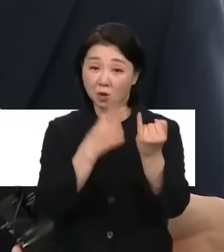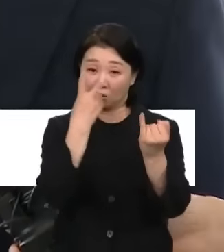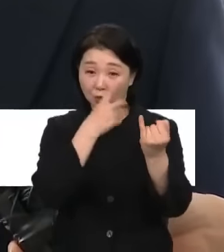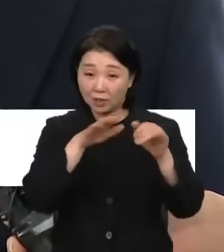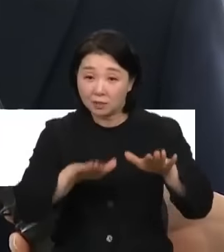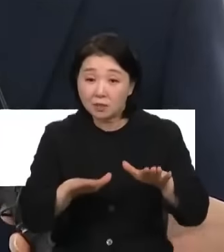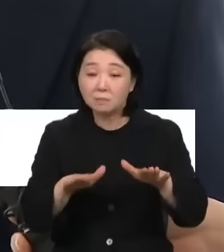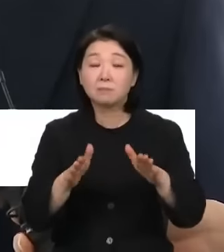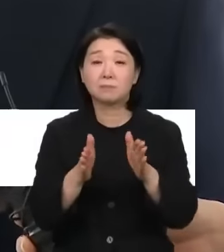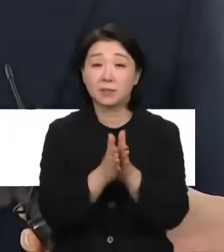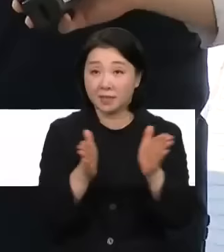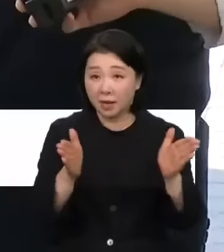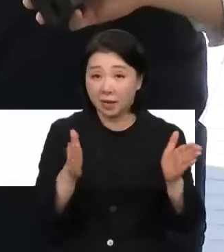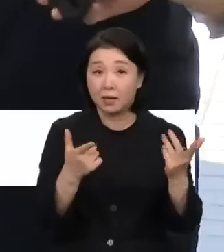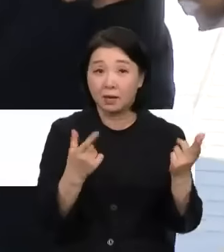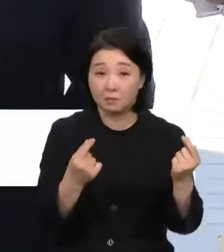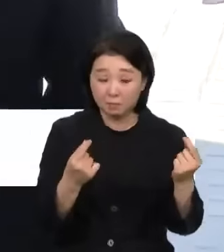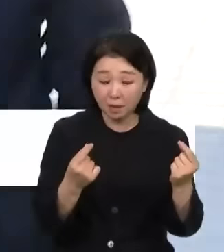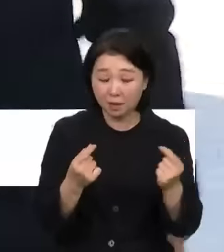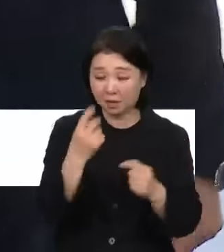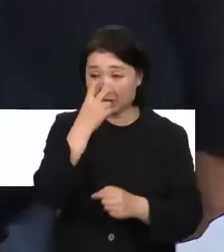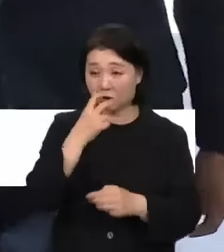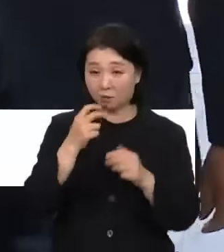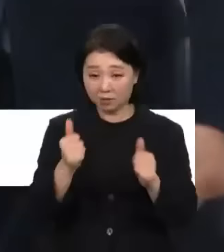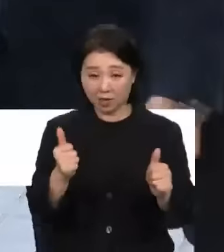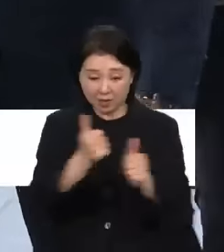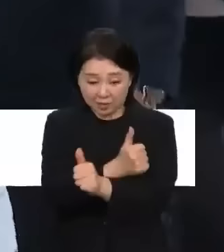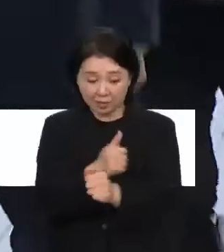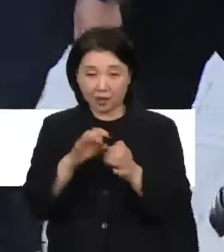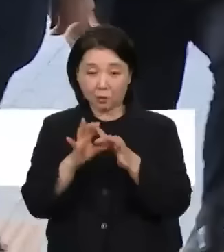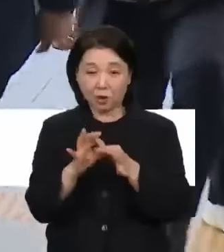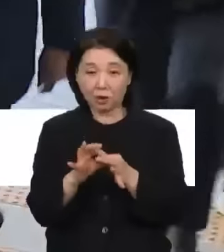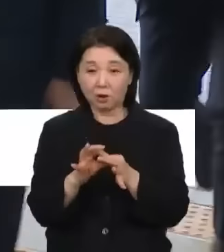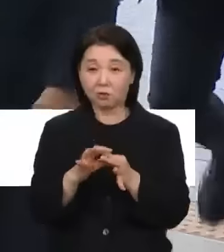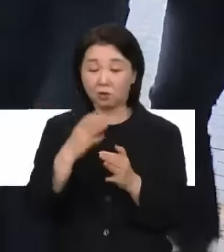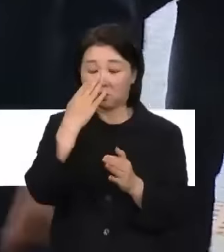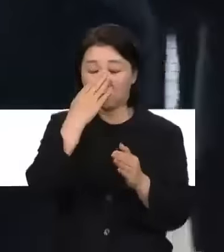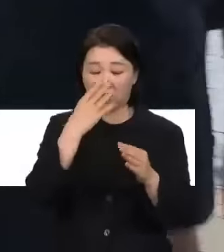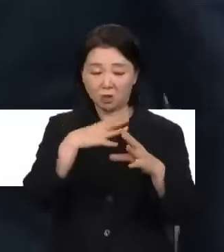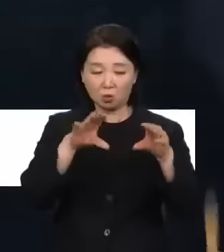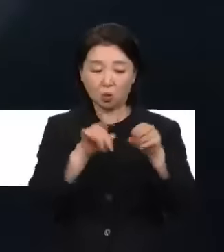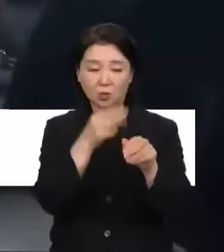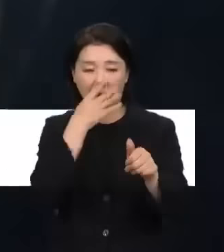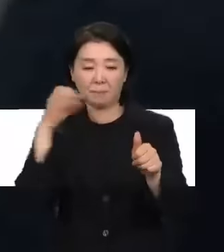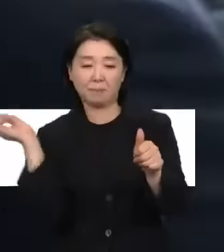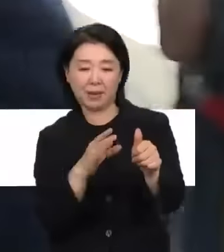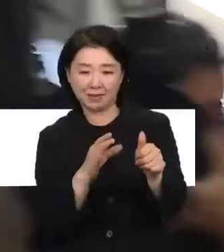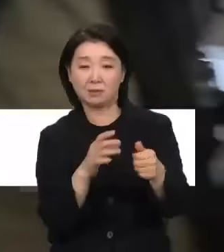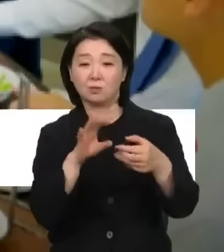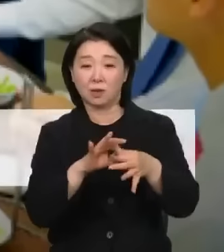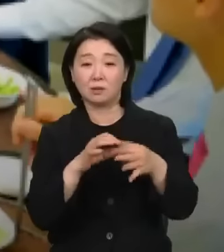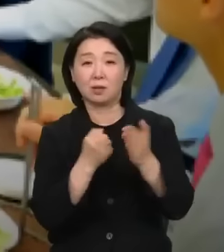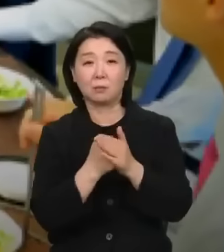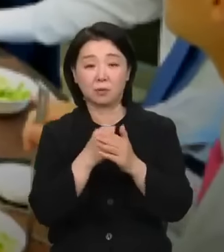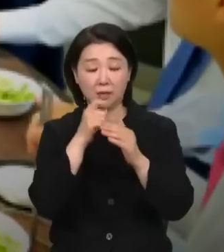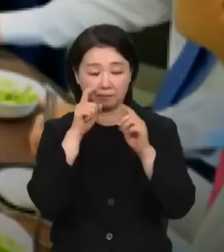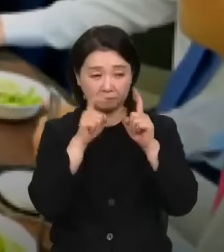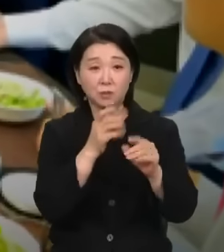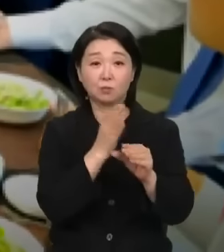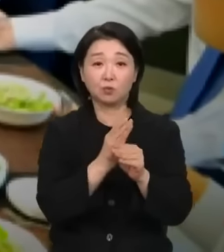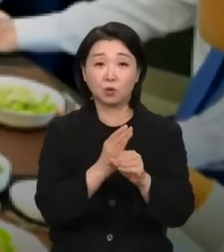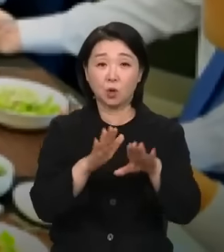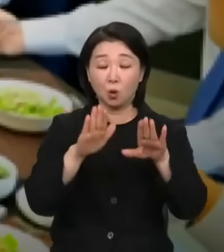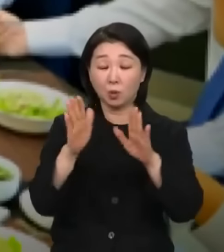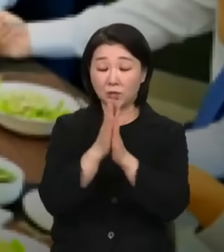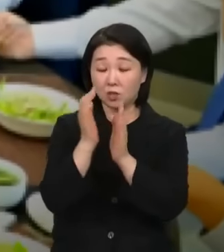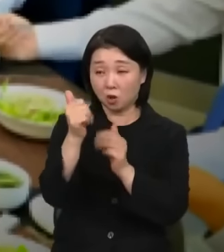막 시작된 데다 이번 검찰 인사를 놓고 총장 패싱의 불신임 논란까지 있어 더 주목됐습니다. 오늘